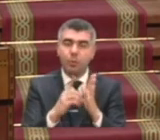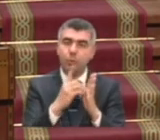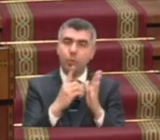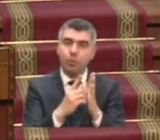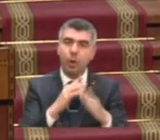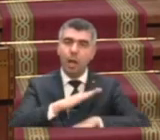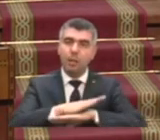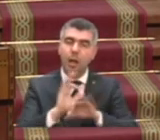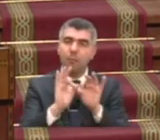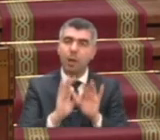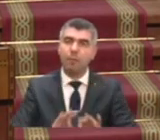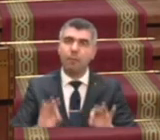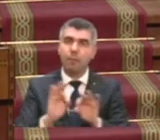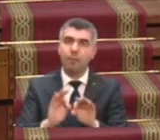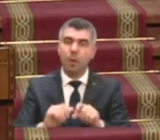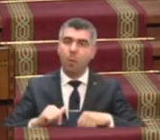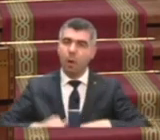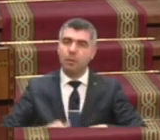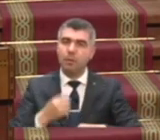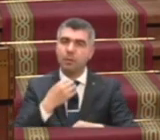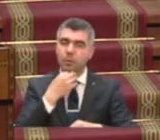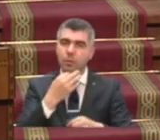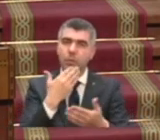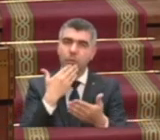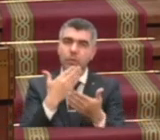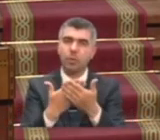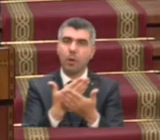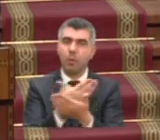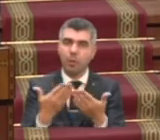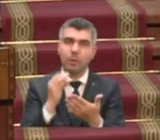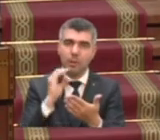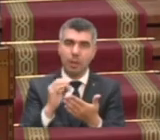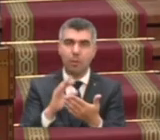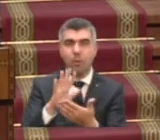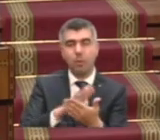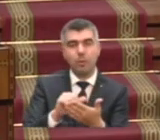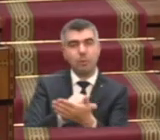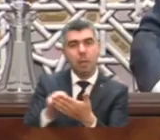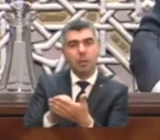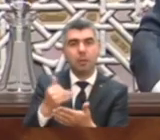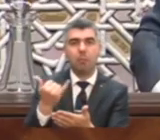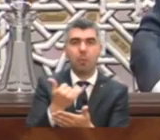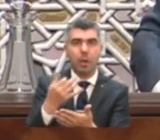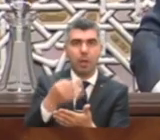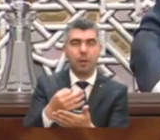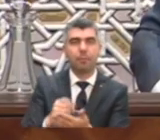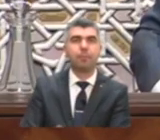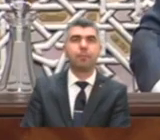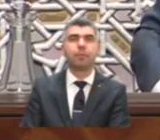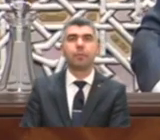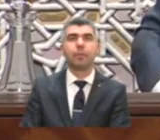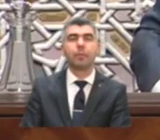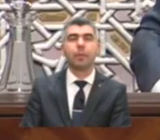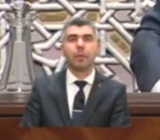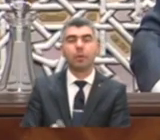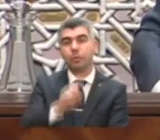نطلب منكم السيده الوزيره الله يكثر خيركم، هاد الناس يخرجوا يعطيو الفواتير ويردوا الناس ديال الكرام. شكرا توقيت.